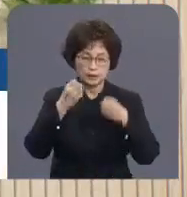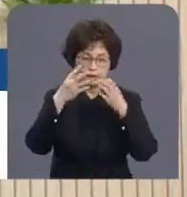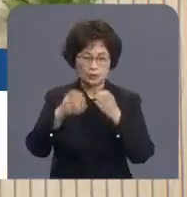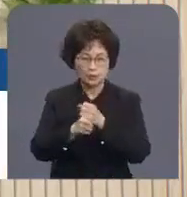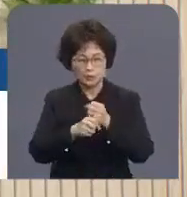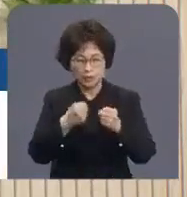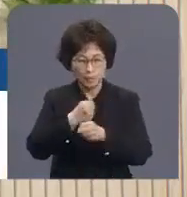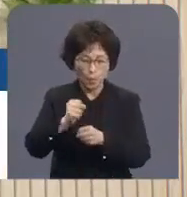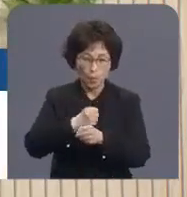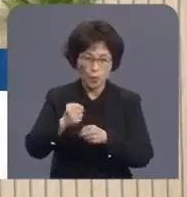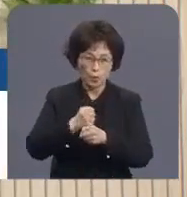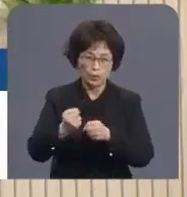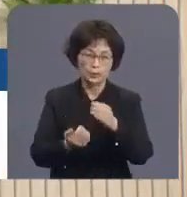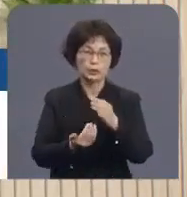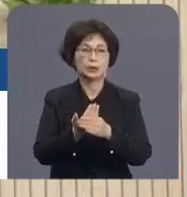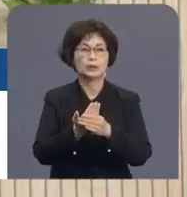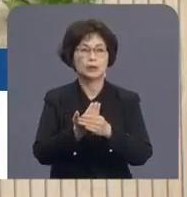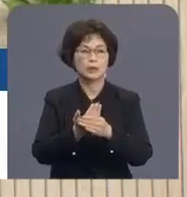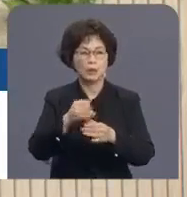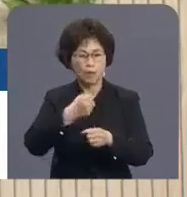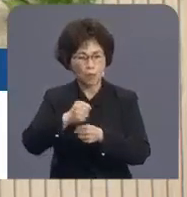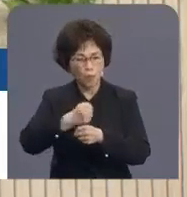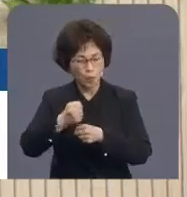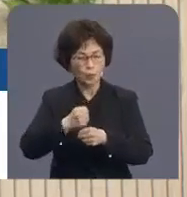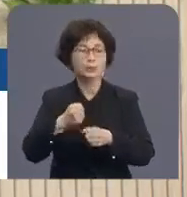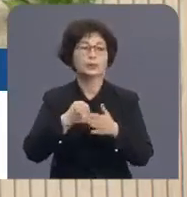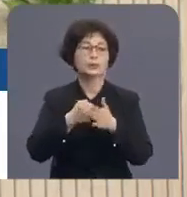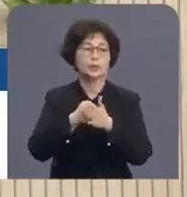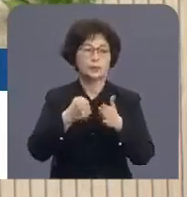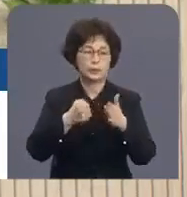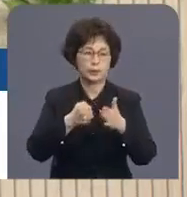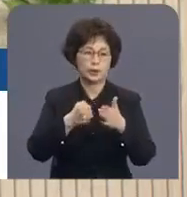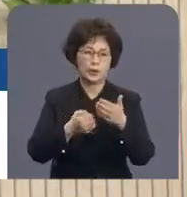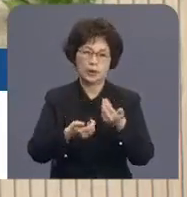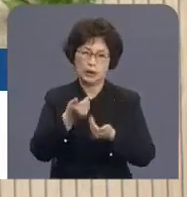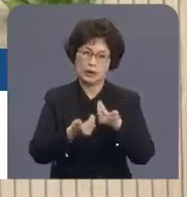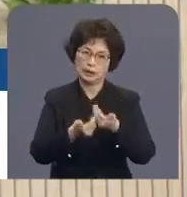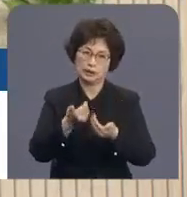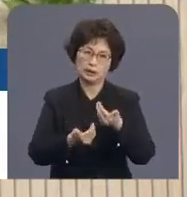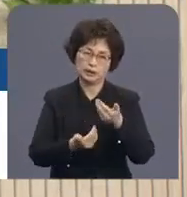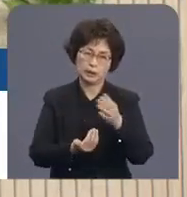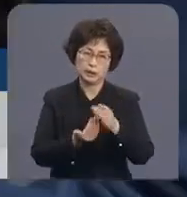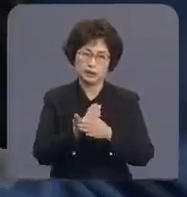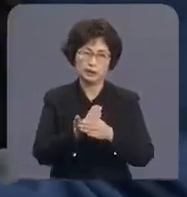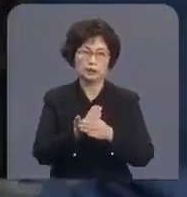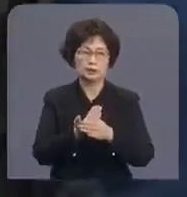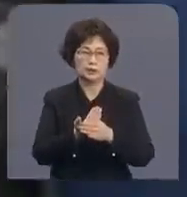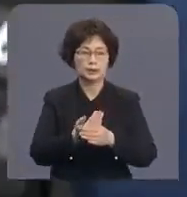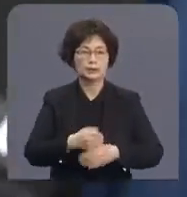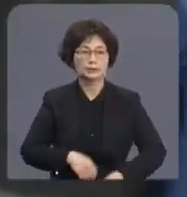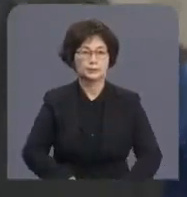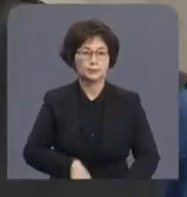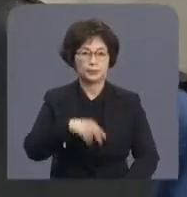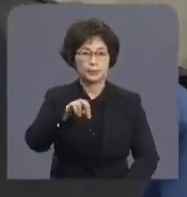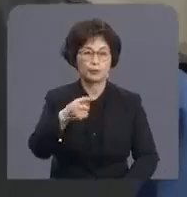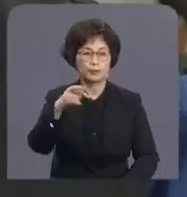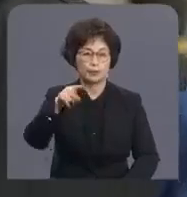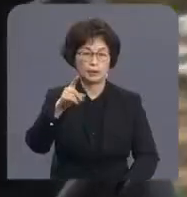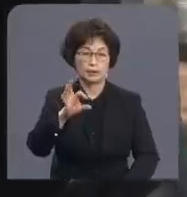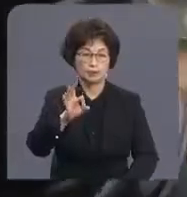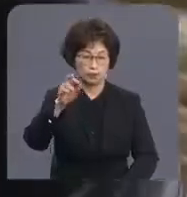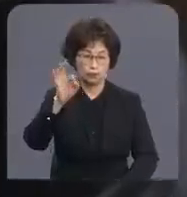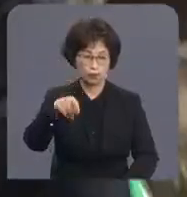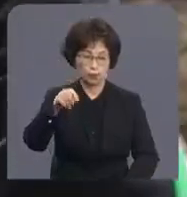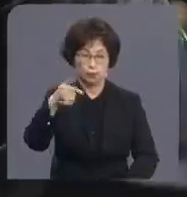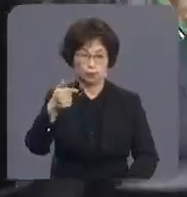무론 이 싹트고 그 음 물론 때문에 이 불필요한 갈등을 야기하는 손상 후보와 배 주년